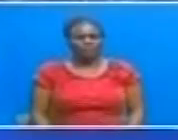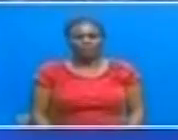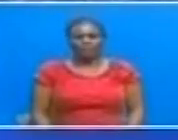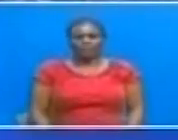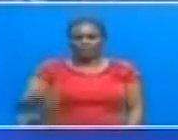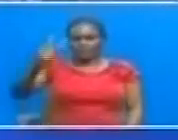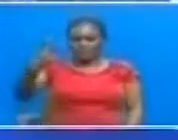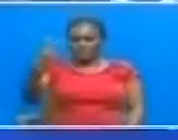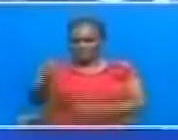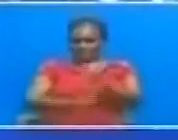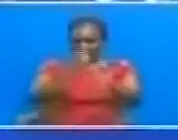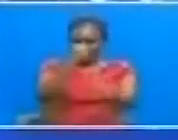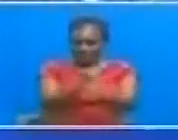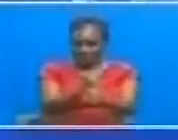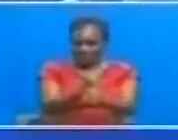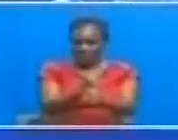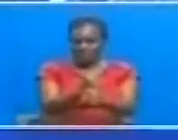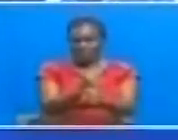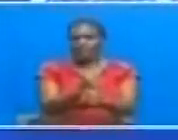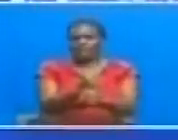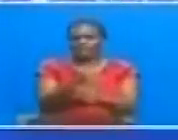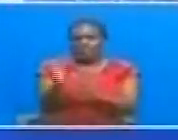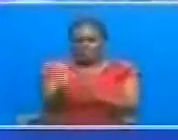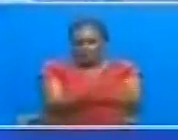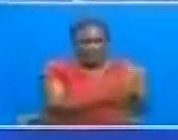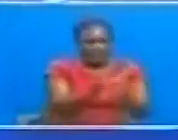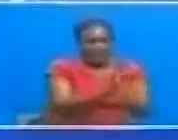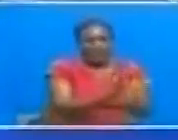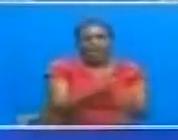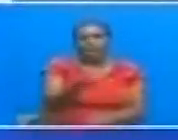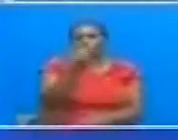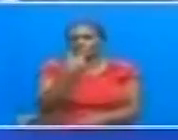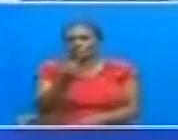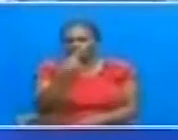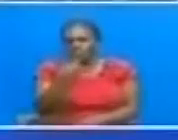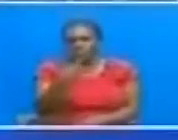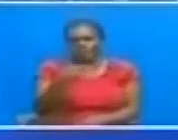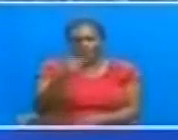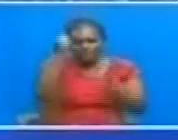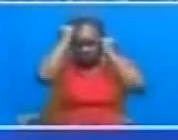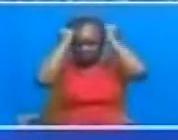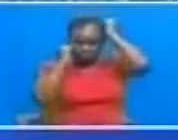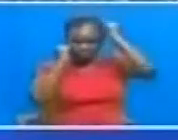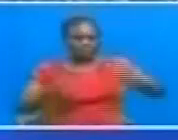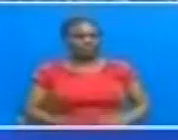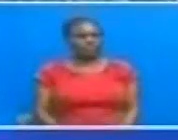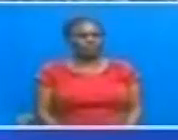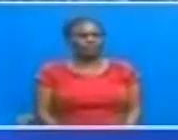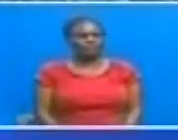Wadhifa wa pili aliopewa Fatuma ni ule wa mkurugenzi wa mipango ya bima ya matibabu kwa majeshi.